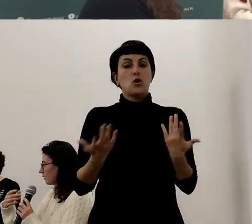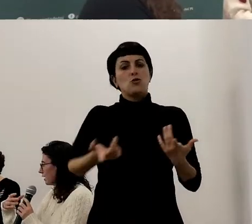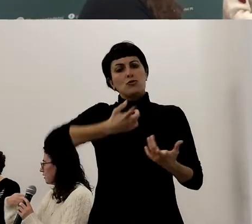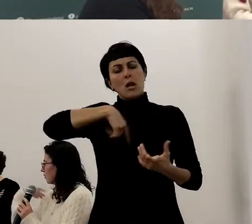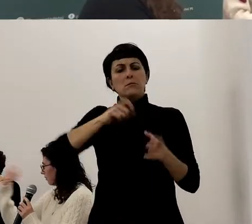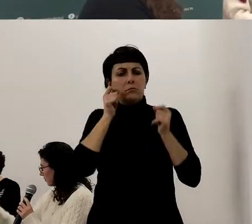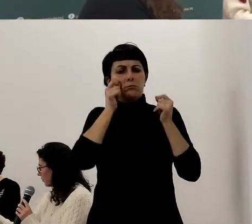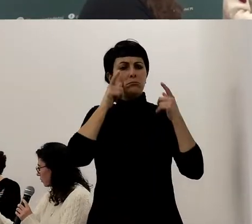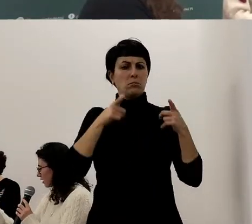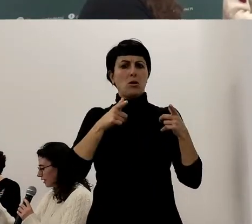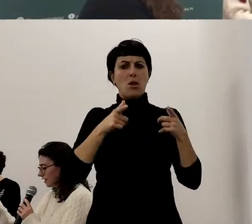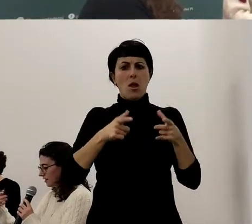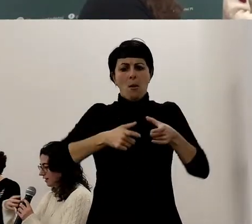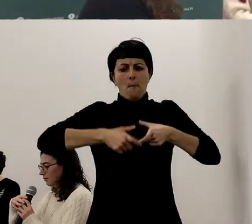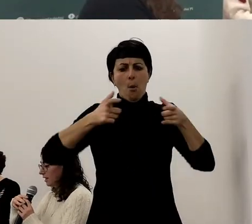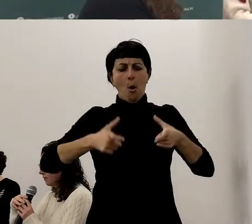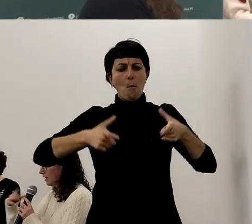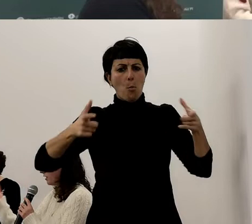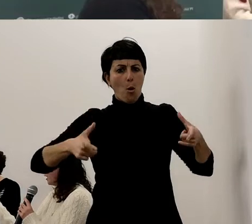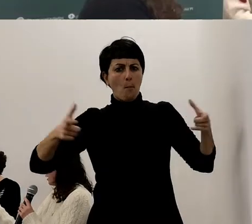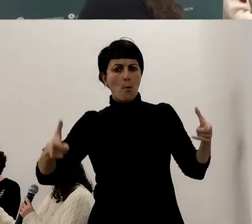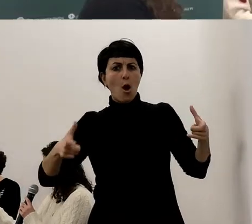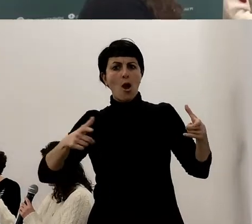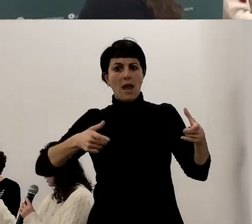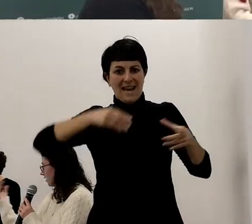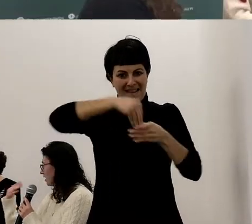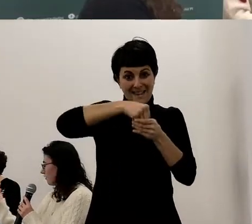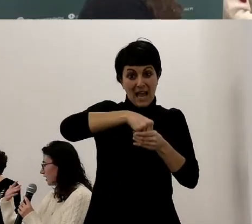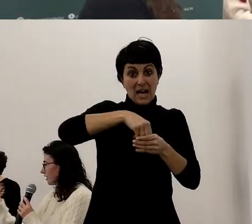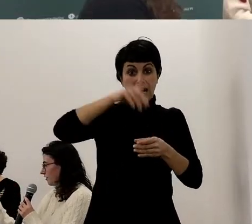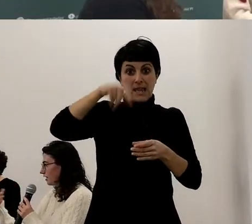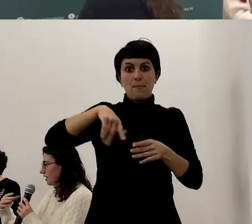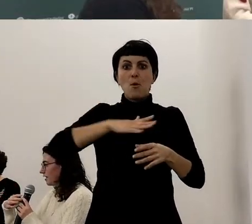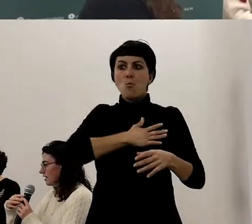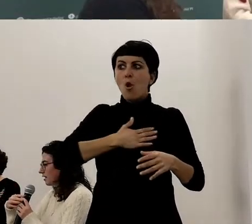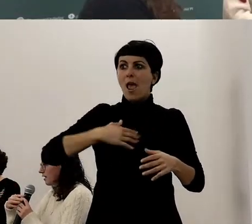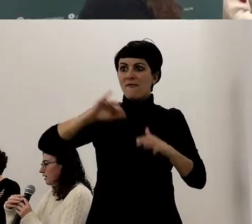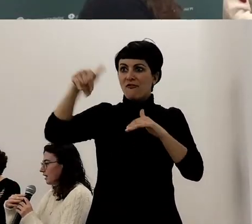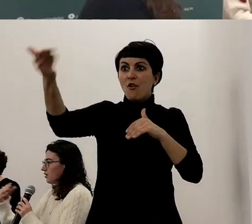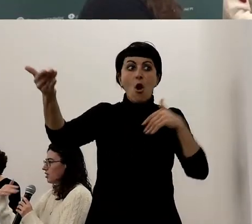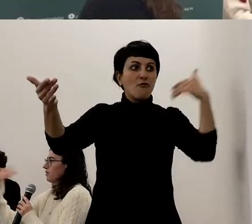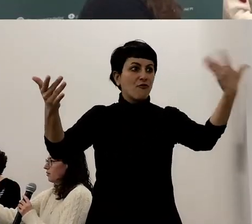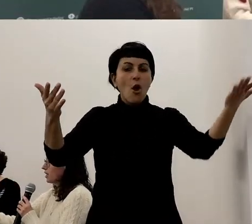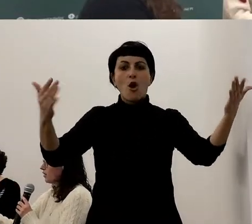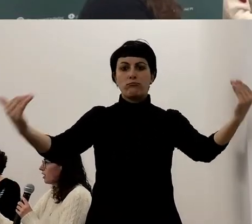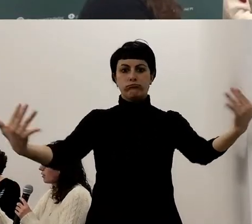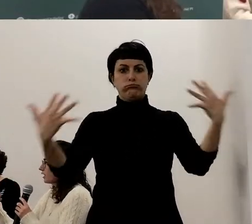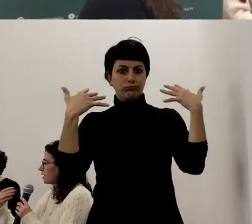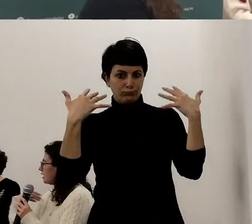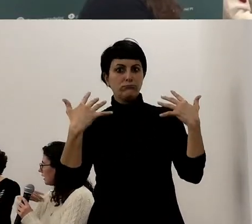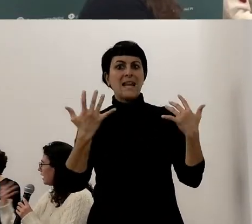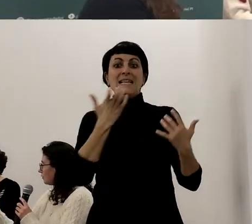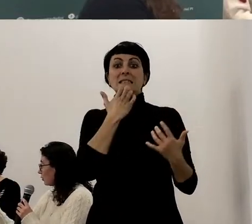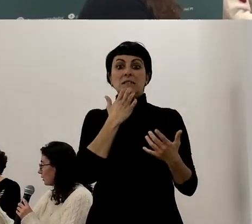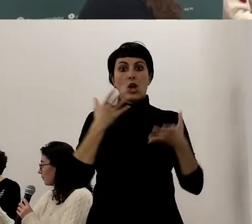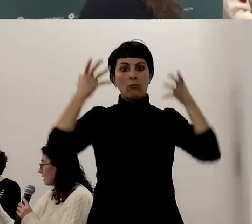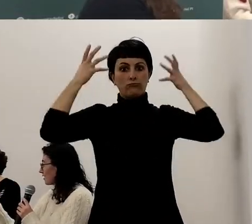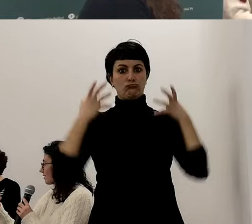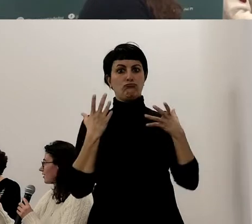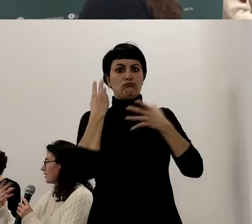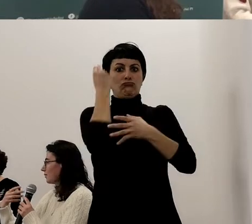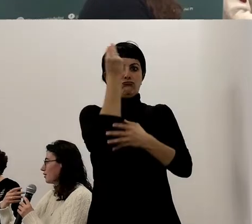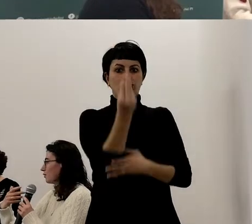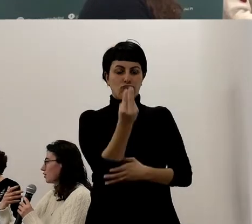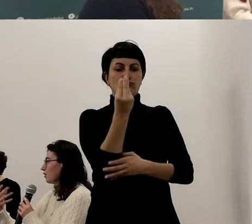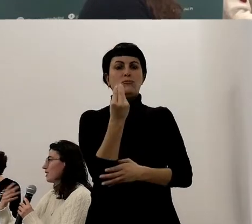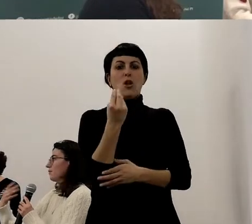per internament, i volem també mostrar externament, perquè al final és el que dius que fa aquest efecte de ostres, si veus una dona portant el gegant et motiva